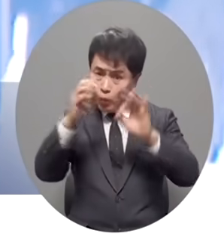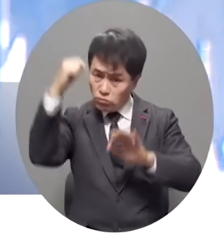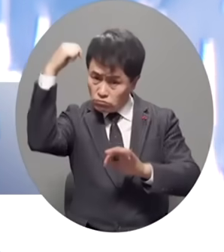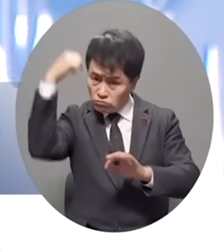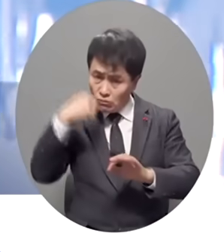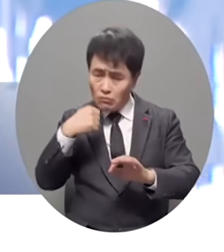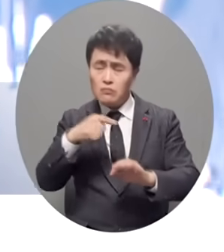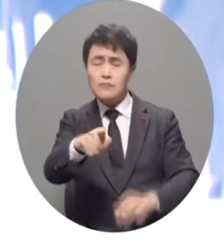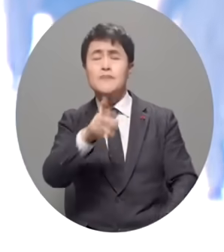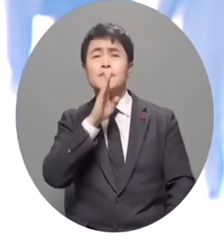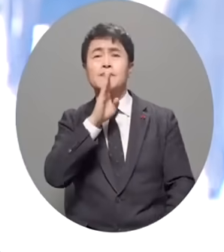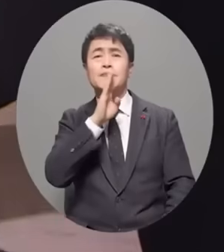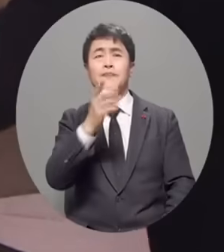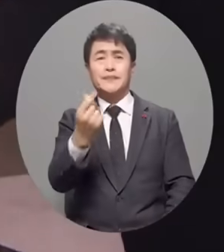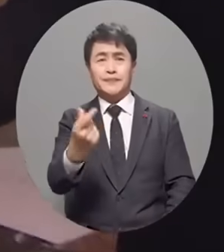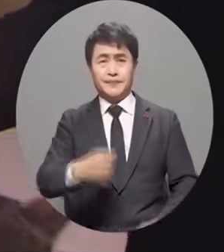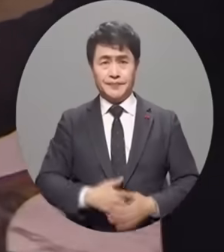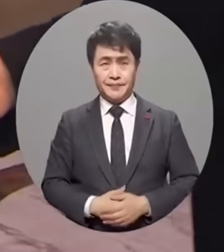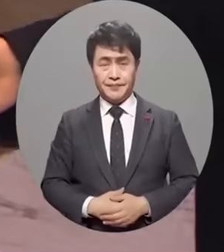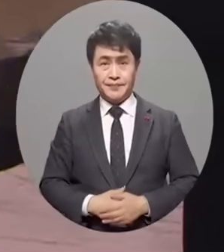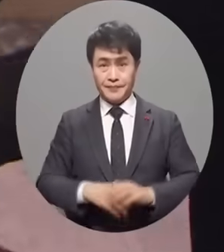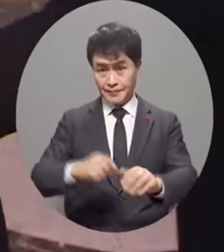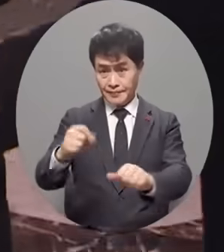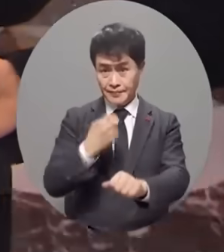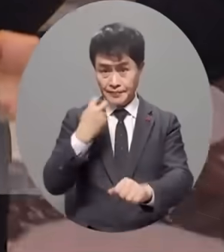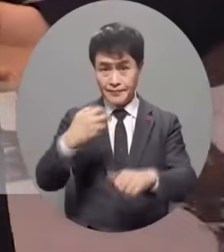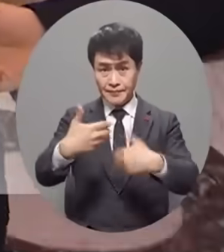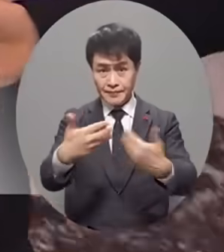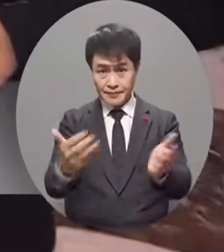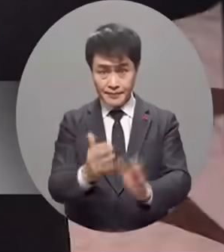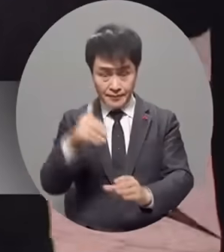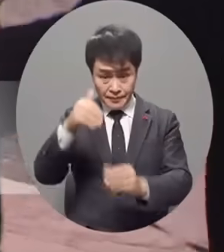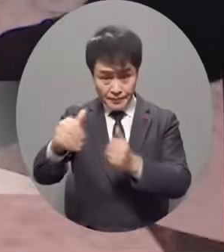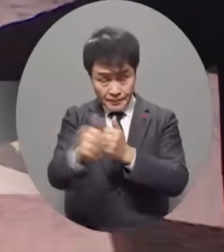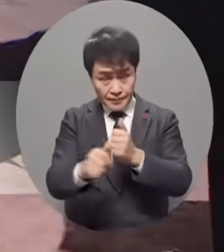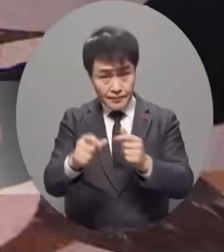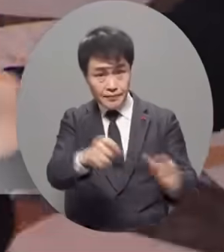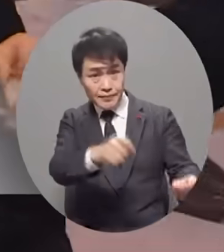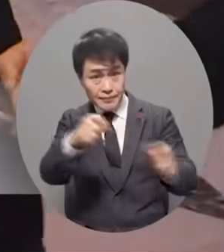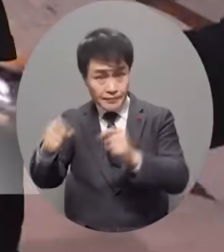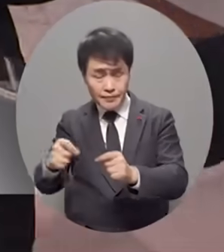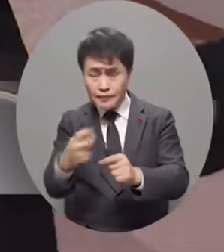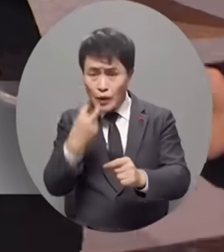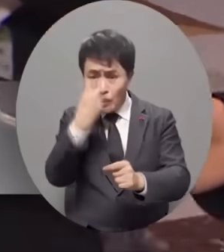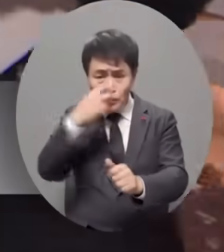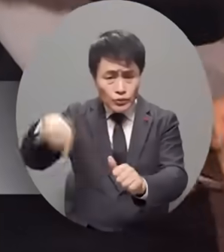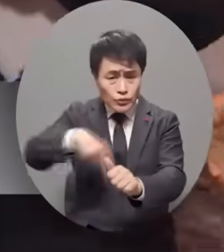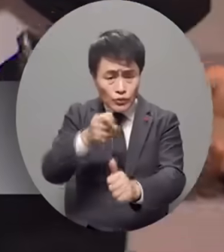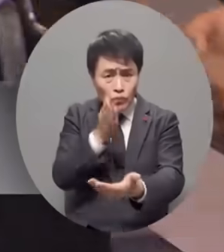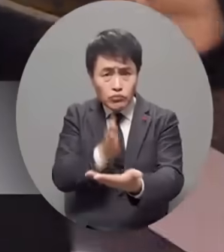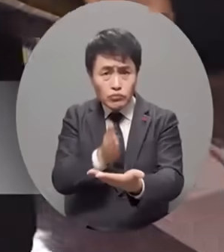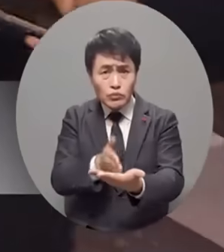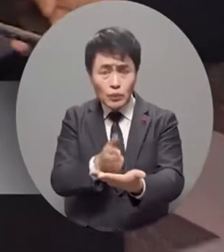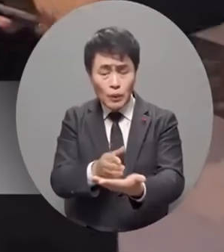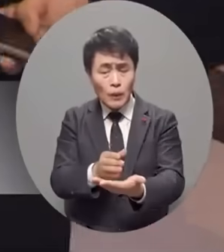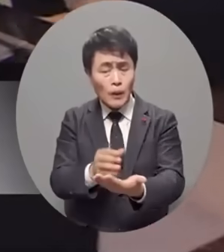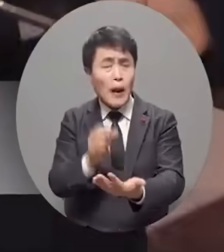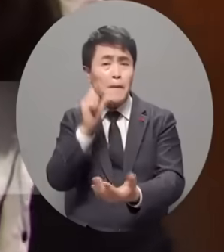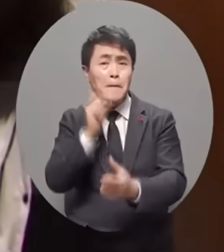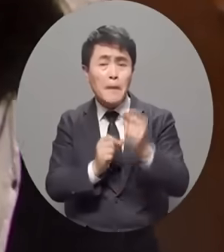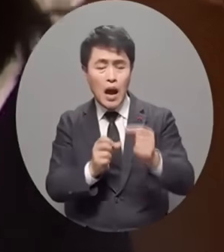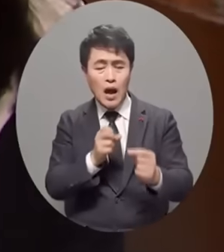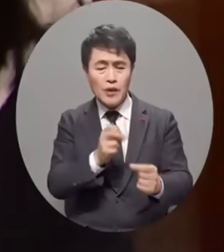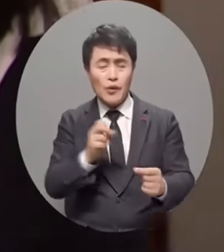느끼시기에도 그래야 합니다. 특검 출범을 총선 뒤로 미루고 수사 상황 브리핑과 같은 조항을 빼면